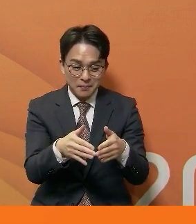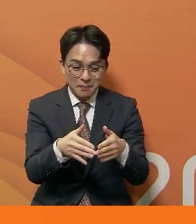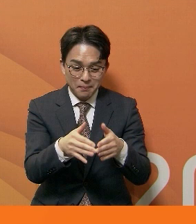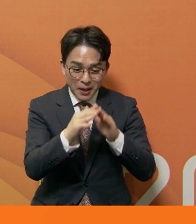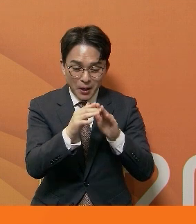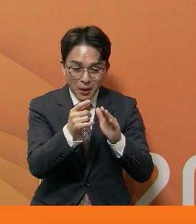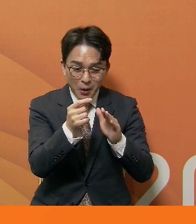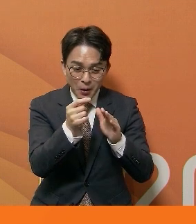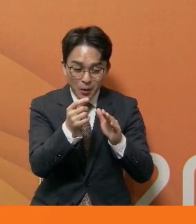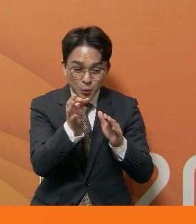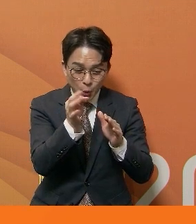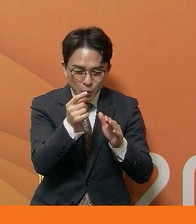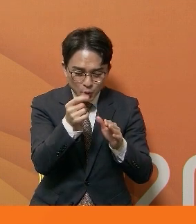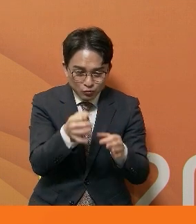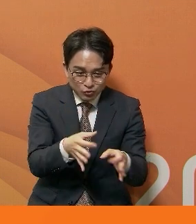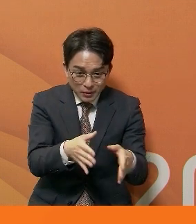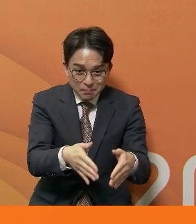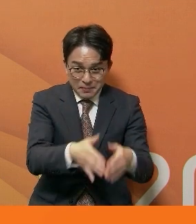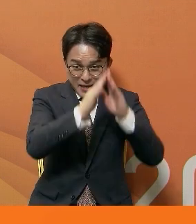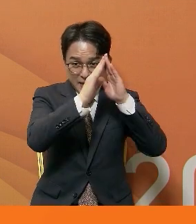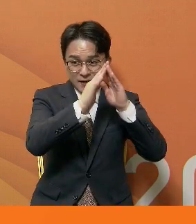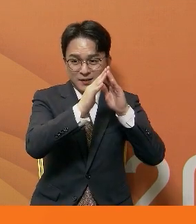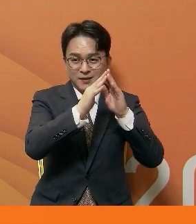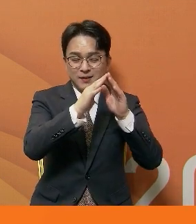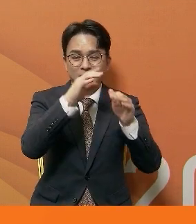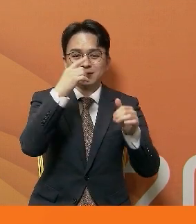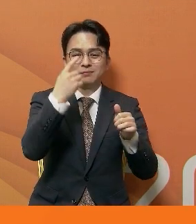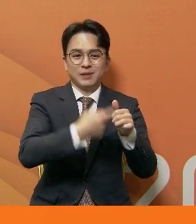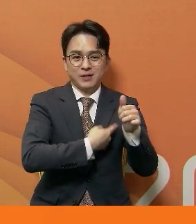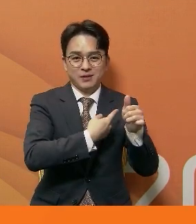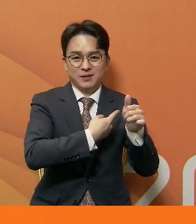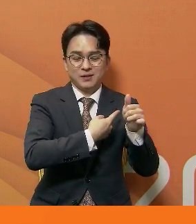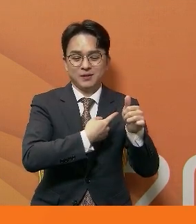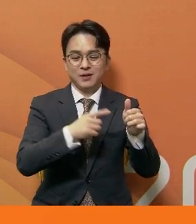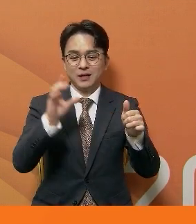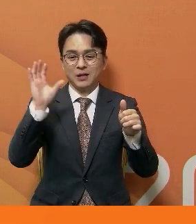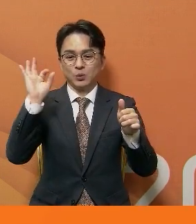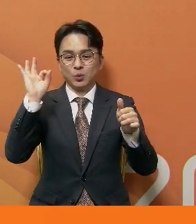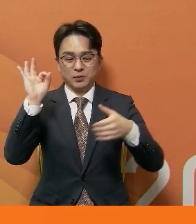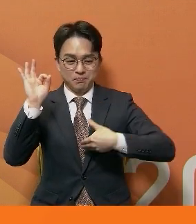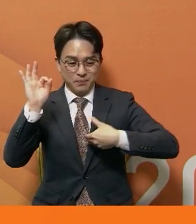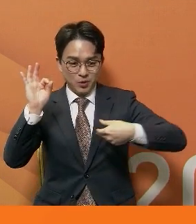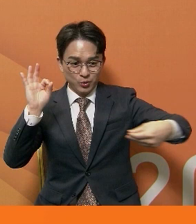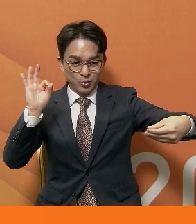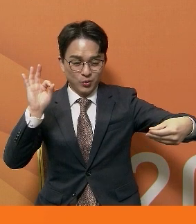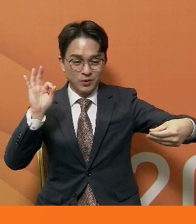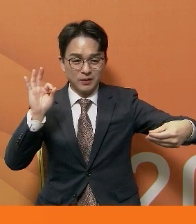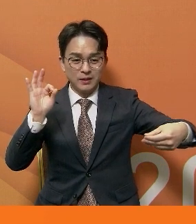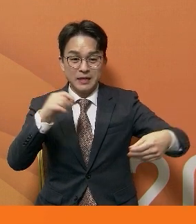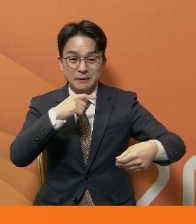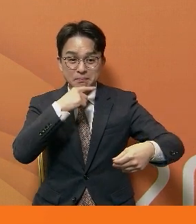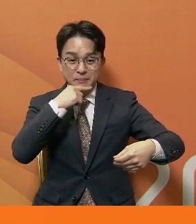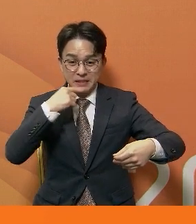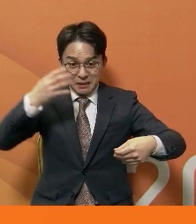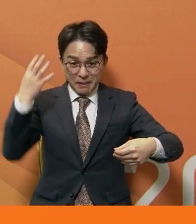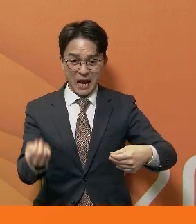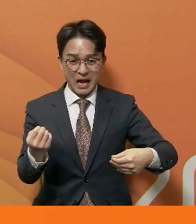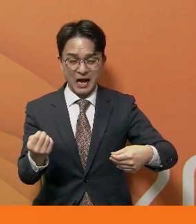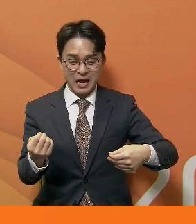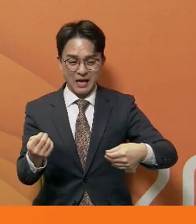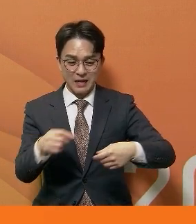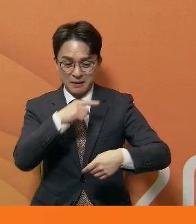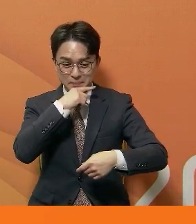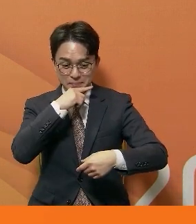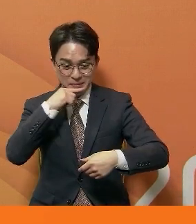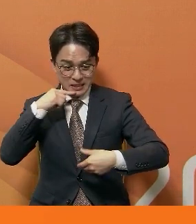적은 금액으로 회사를 설립하였다 보니까 그 금액이 너무 낮으면 부채비율 관리가 너무 어려워집니다 그러다 보니 우리가